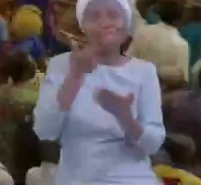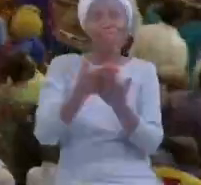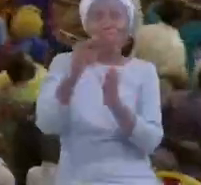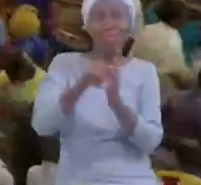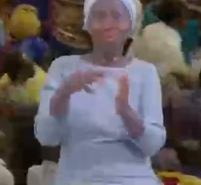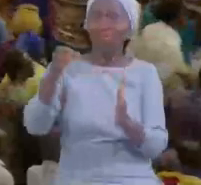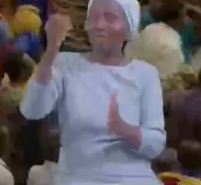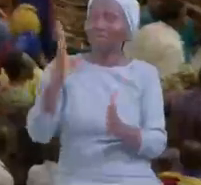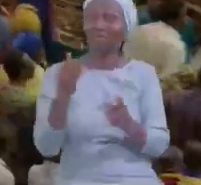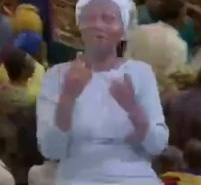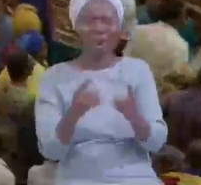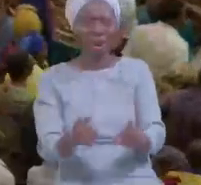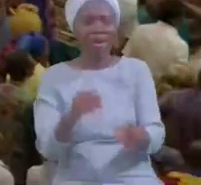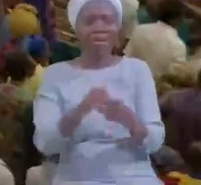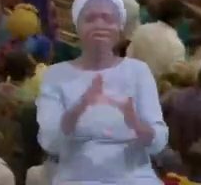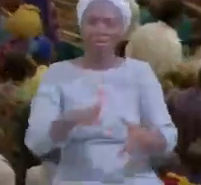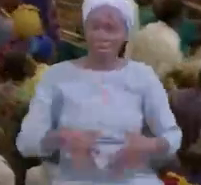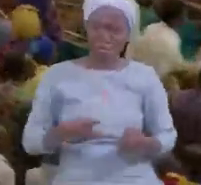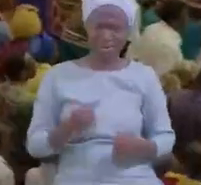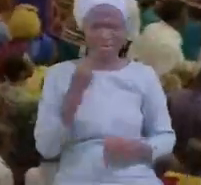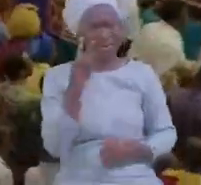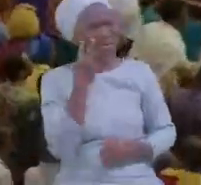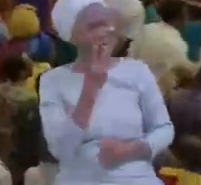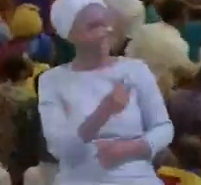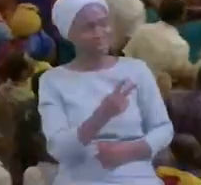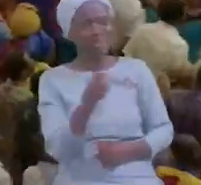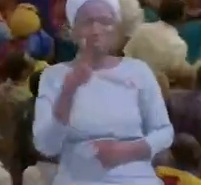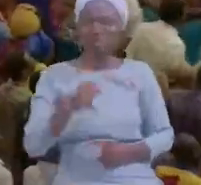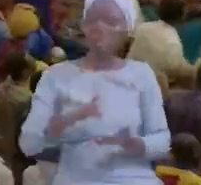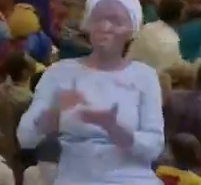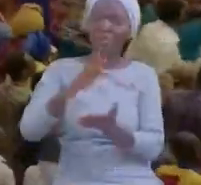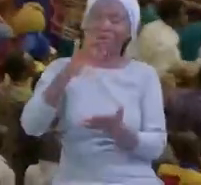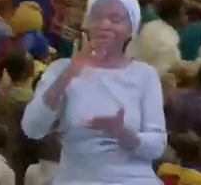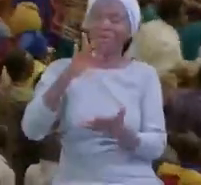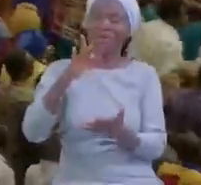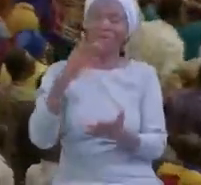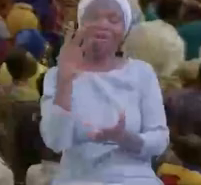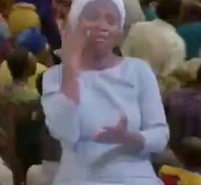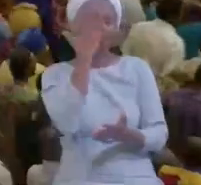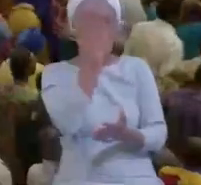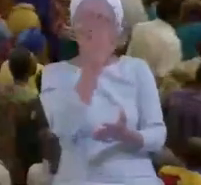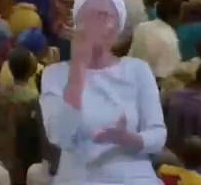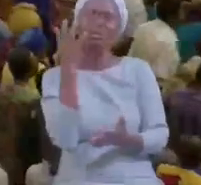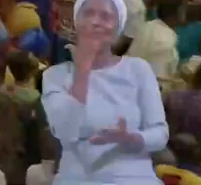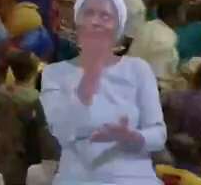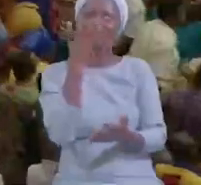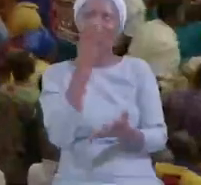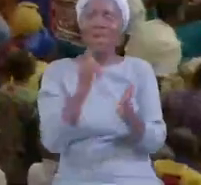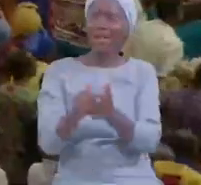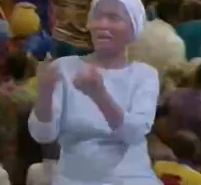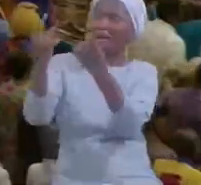vie. Voyez la gloire de Dieu descendre depuis le ciel sur votre